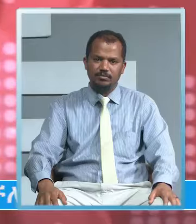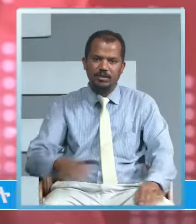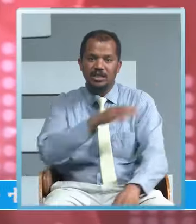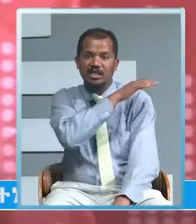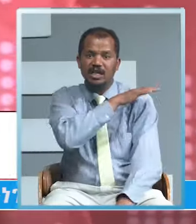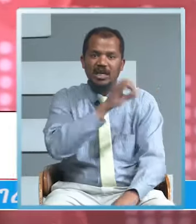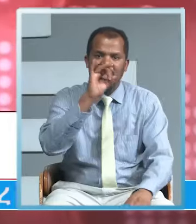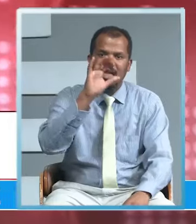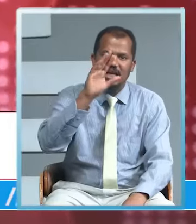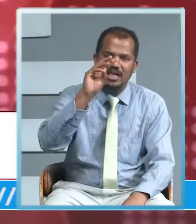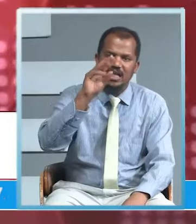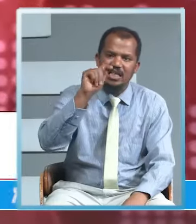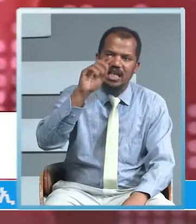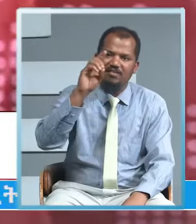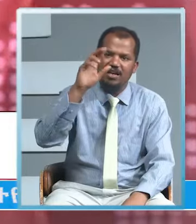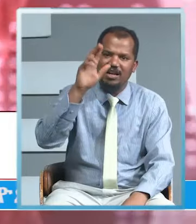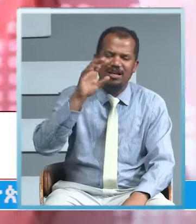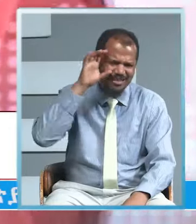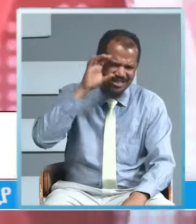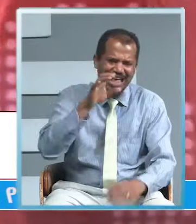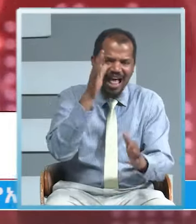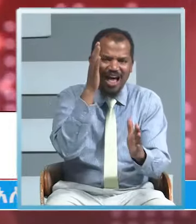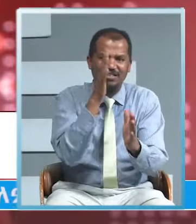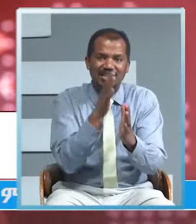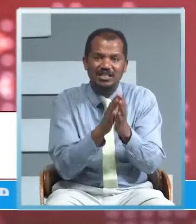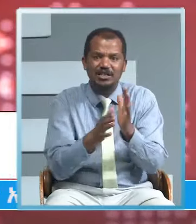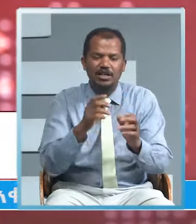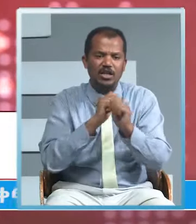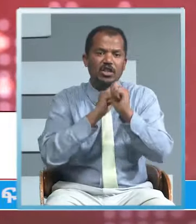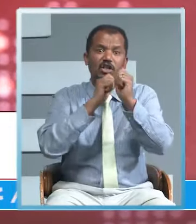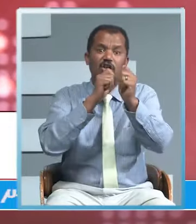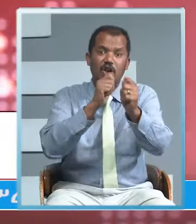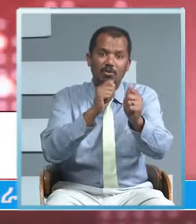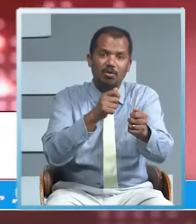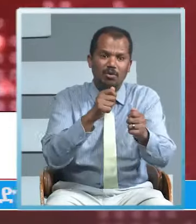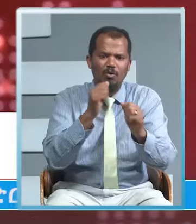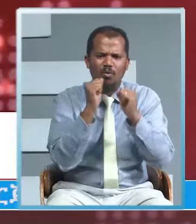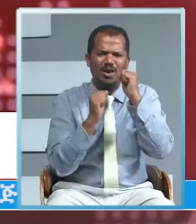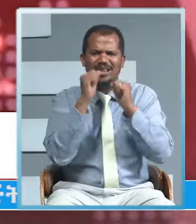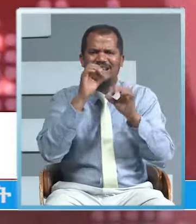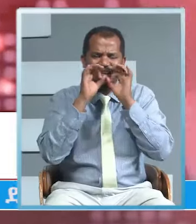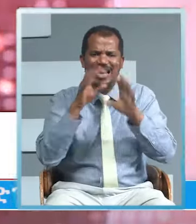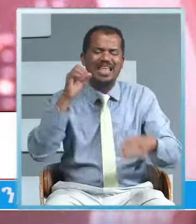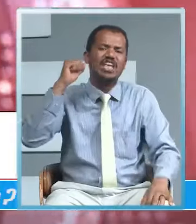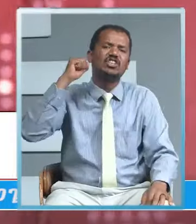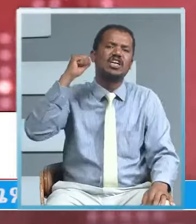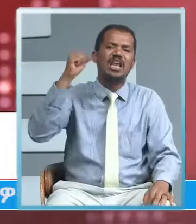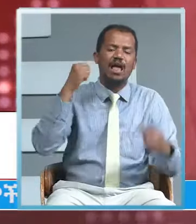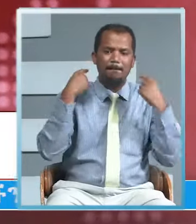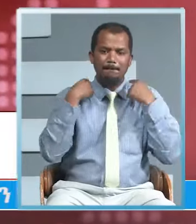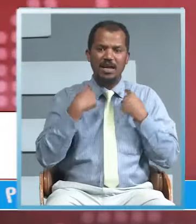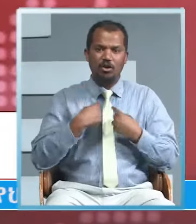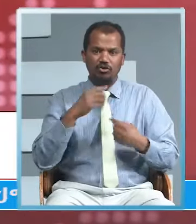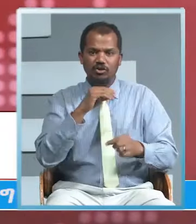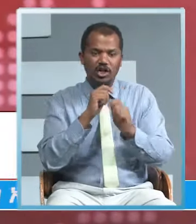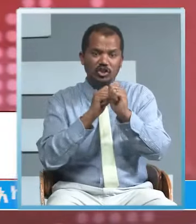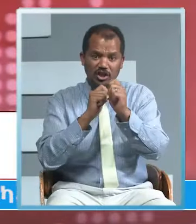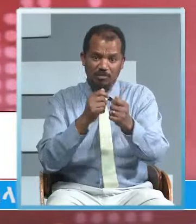ብርጋደር ጀነራል ለገሰ ተፈራ በግዳጅ አፈጻጸማቸው የተሸለሟቸውን ወደር የሌለው የጀግና